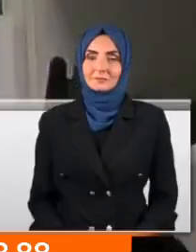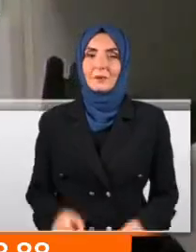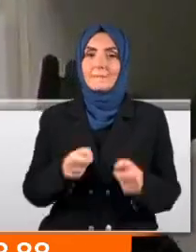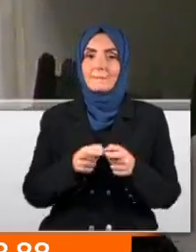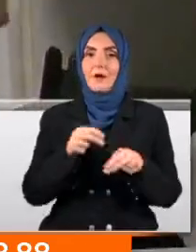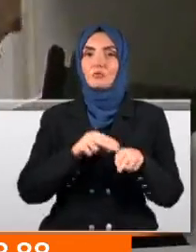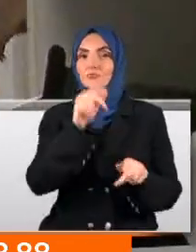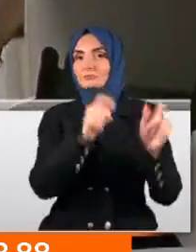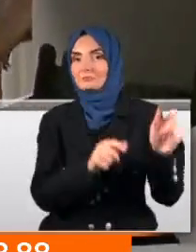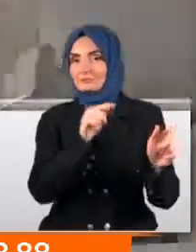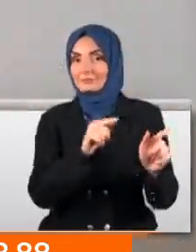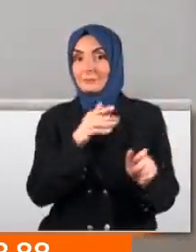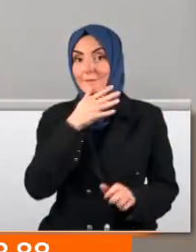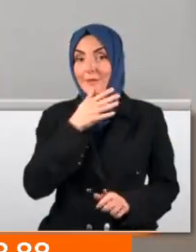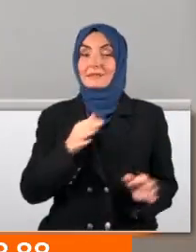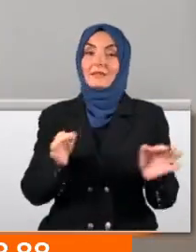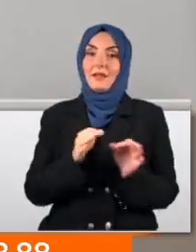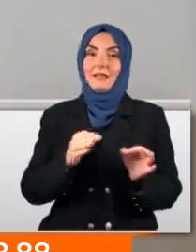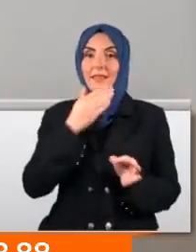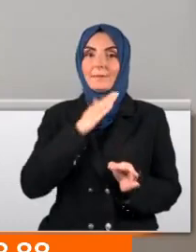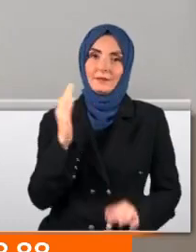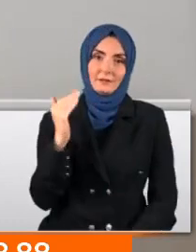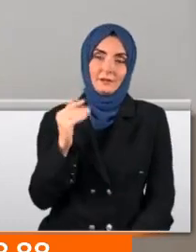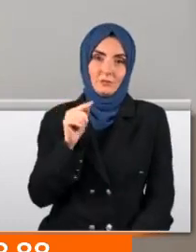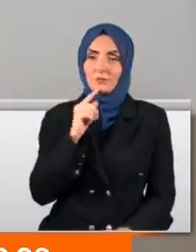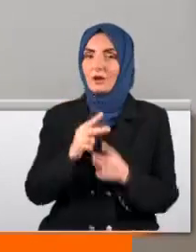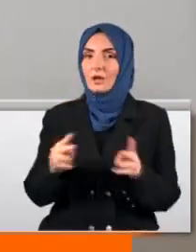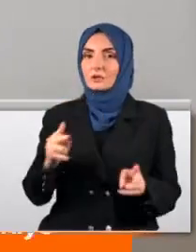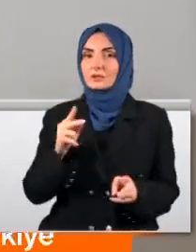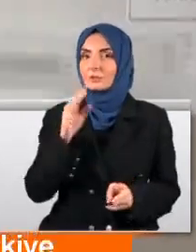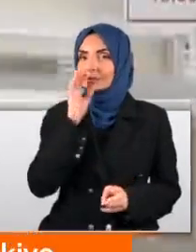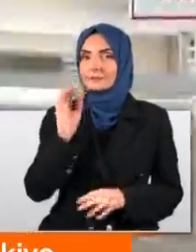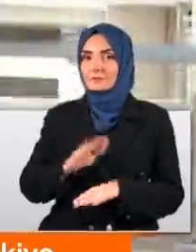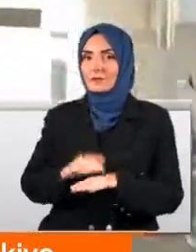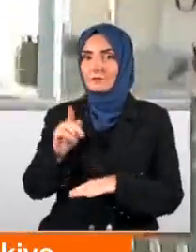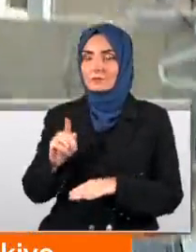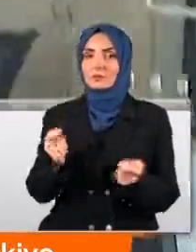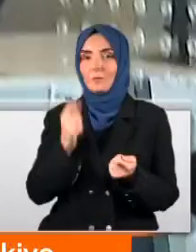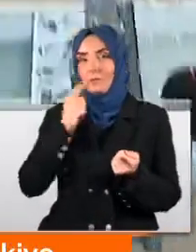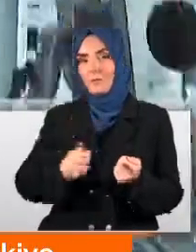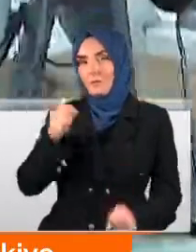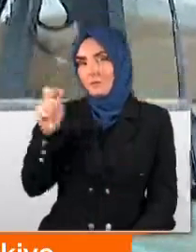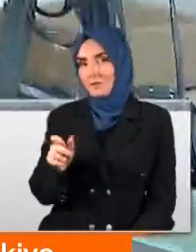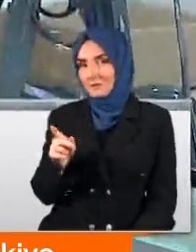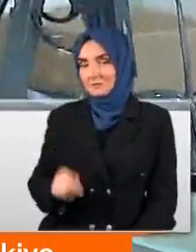Bağkurlu'ya 5 yıl erken emeklilik yolu açılıyor. Açıklama Çalışma ve Sosyal Güvenlik Bakanı Vedat Işıkhan'dan geldi.